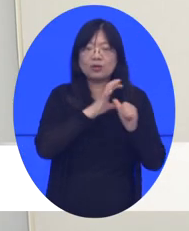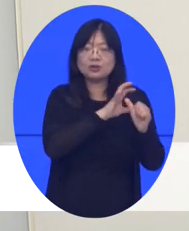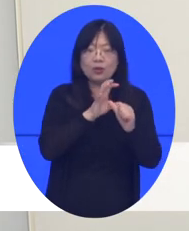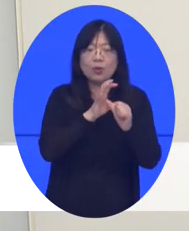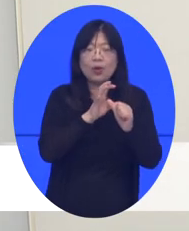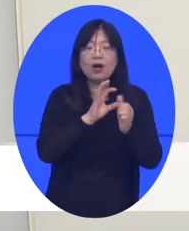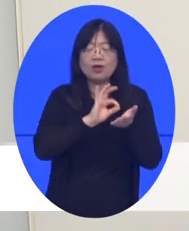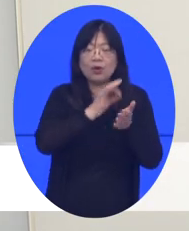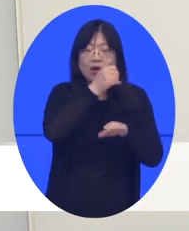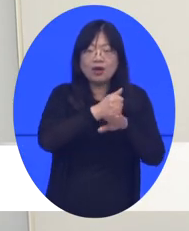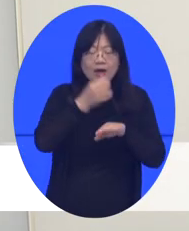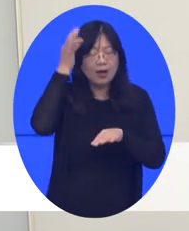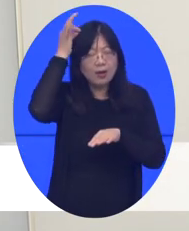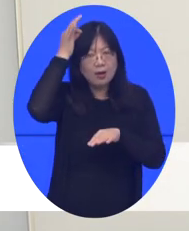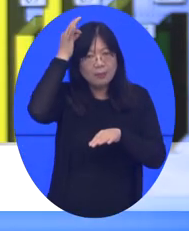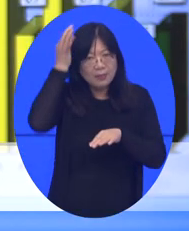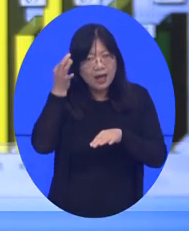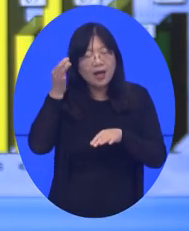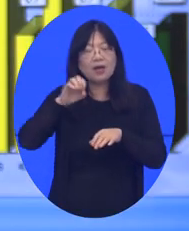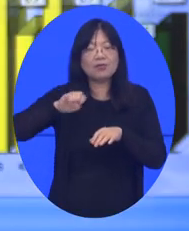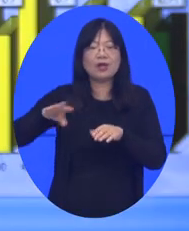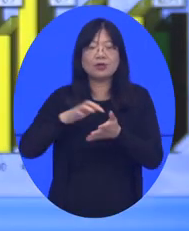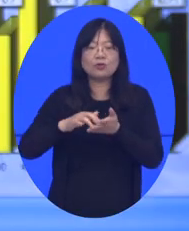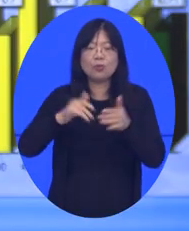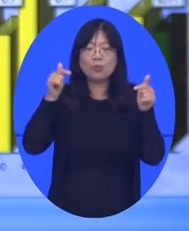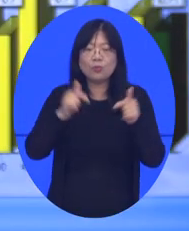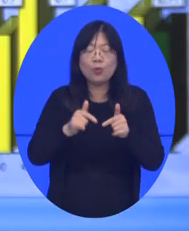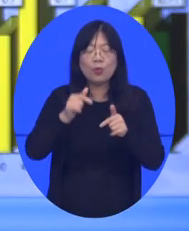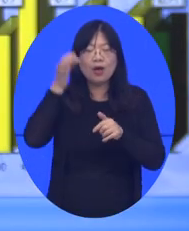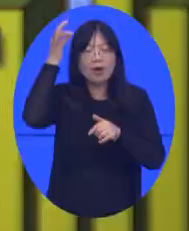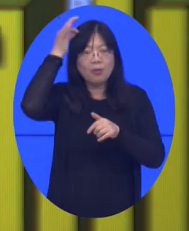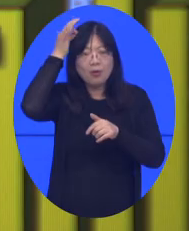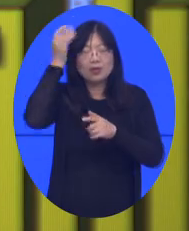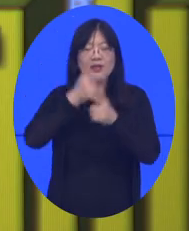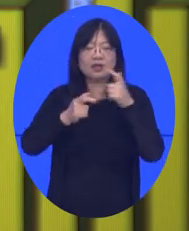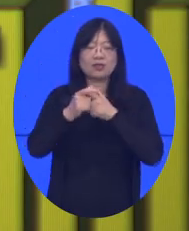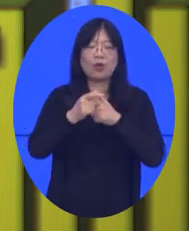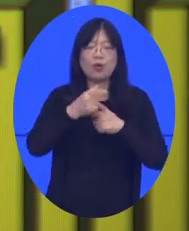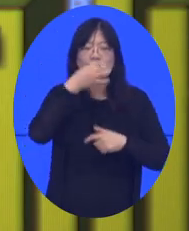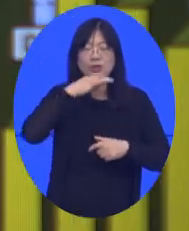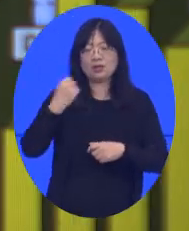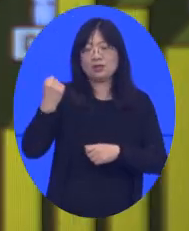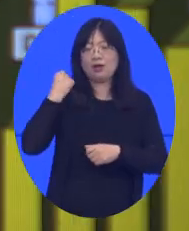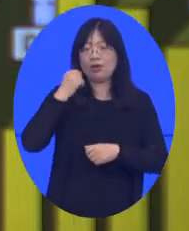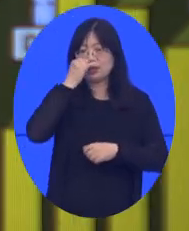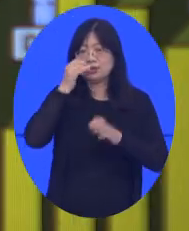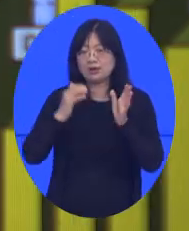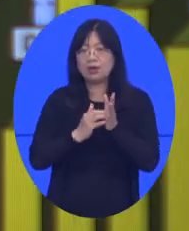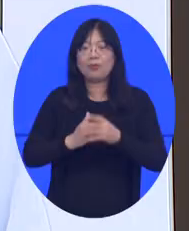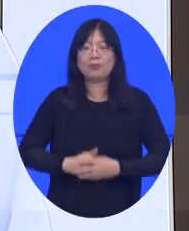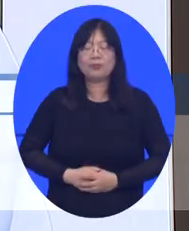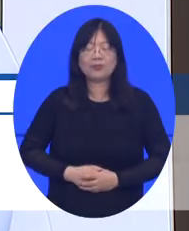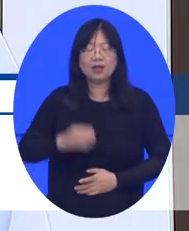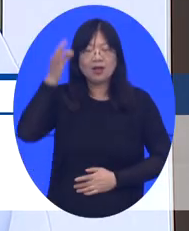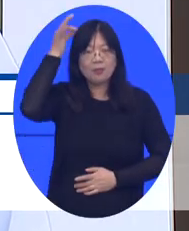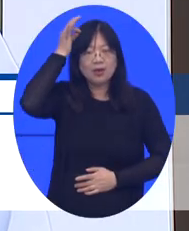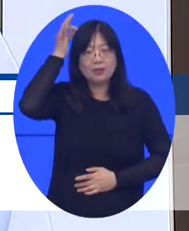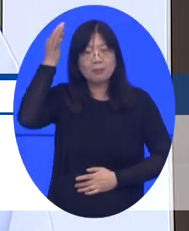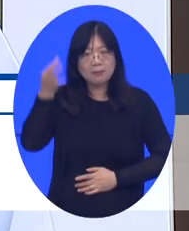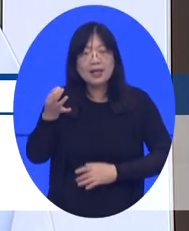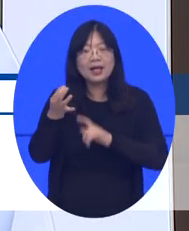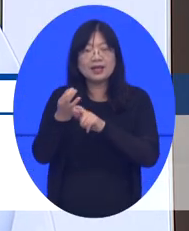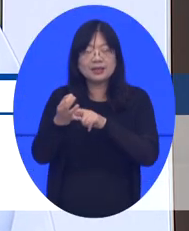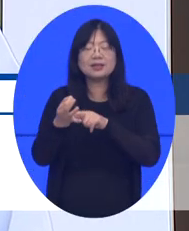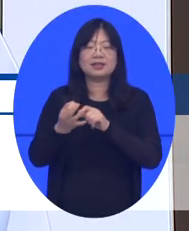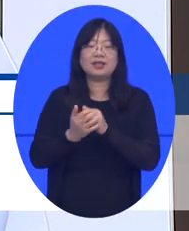탈락 모발 수가 줄고 두피 탄력과 표피 두께가 개선되는 등 탈모 방지 효과가 있는 것으로 나타났습니다. 탈모에 효과를